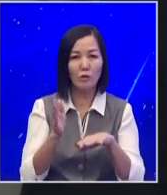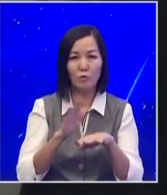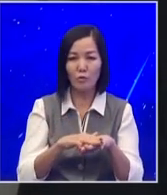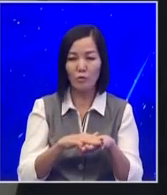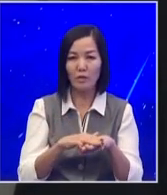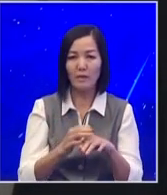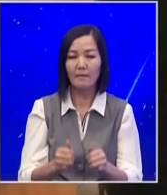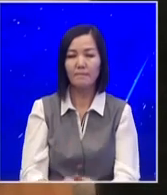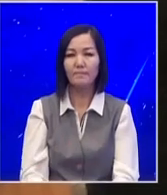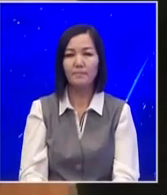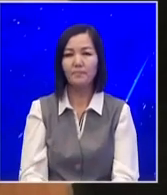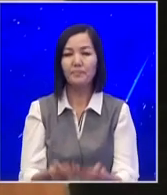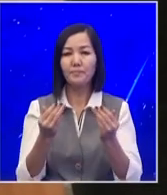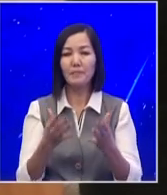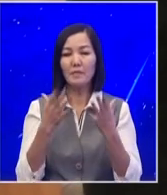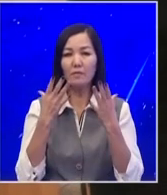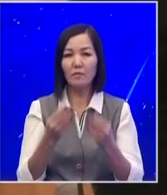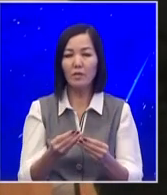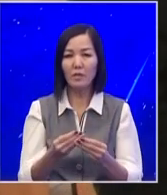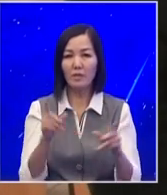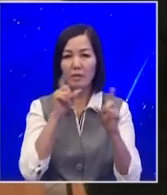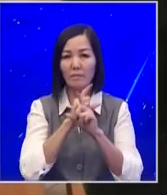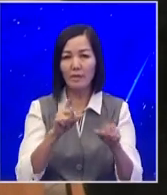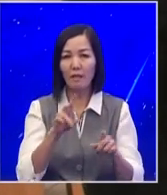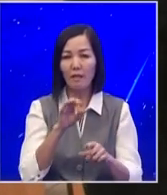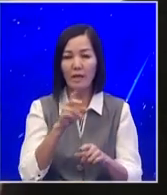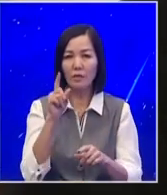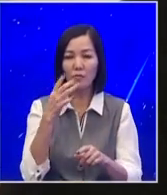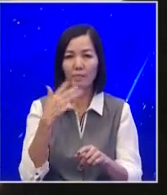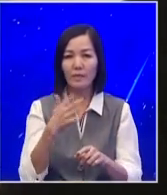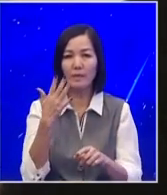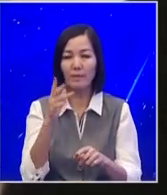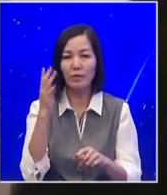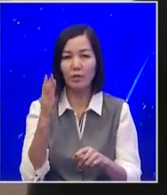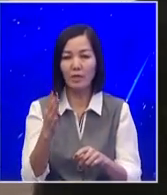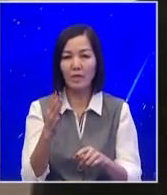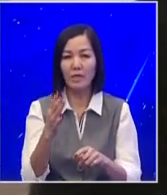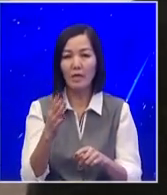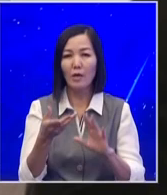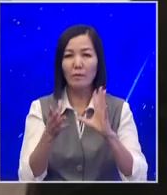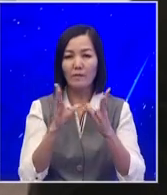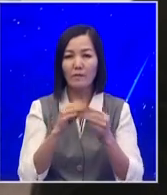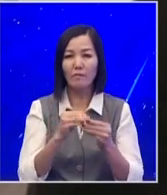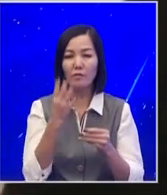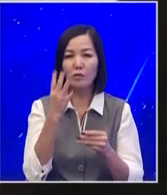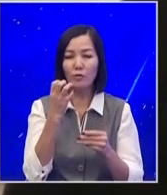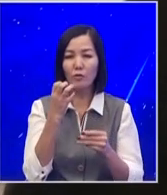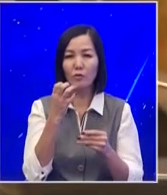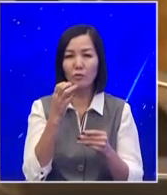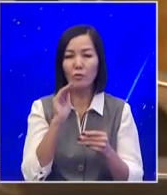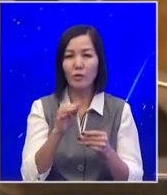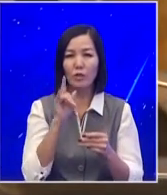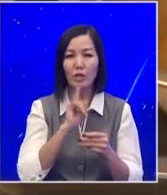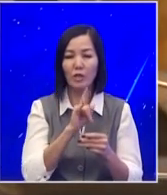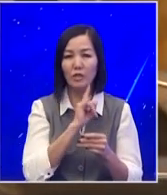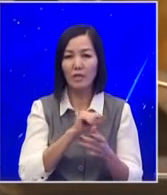для осужденных. На сегодняшний день в учреждении ЛА-155/4 отбывают наказание более 400 женщин. Пользуясь